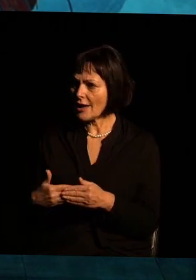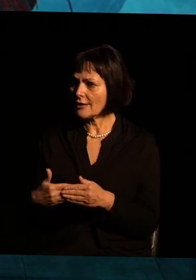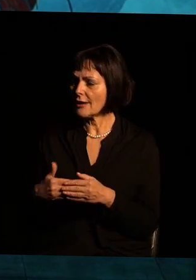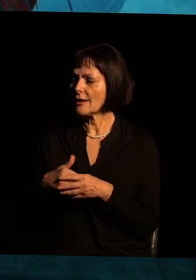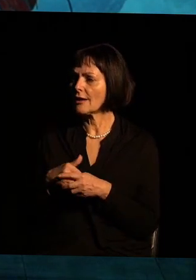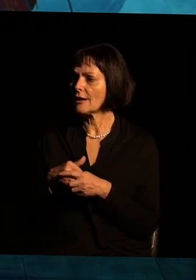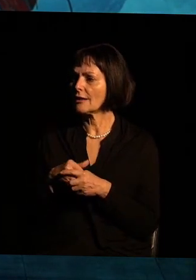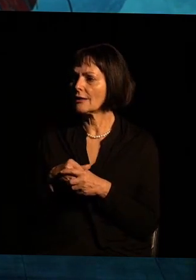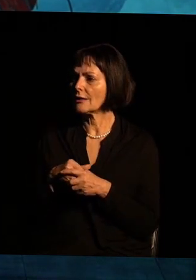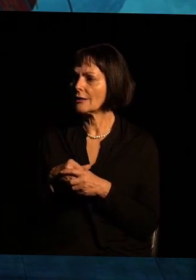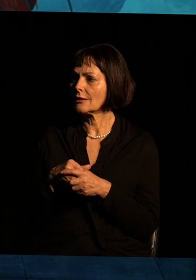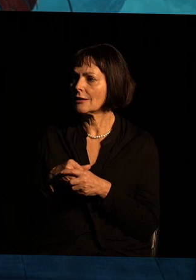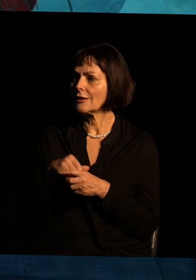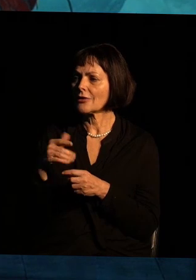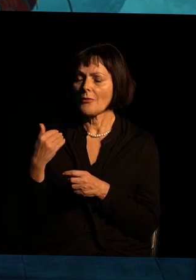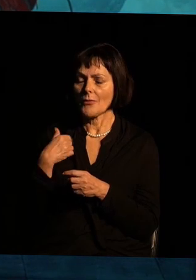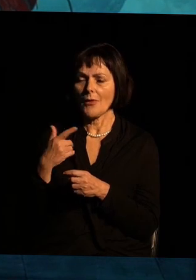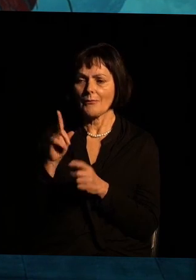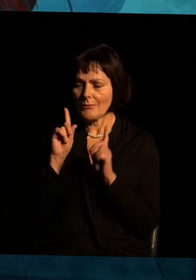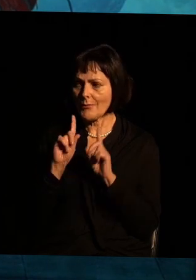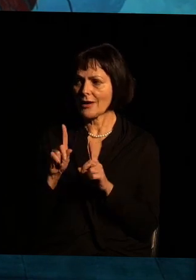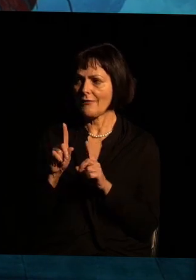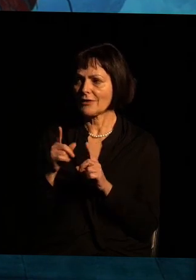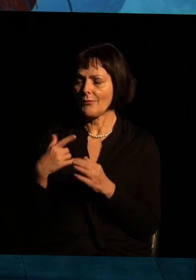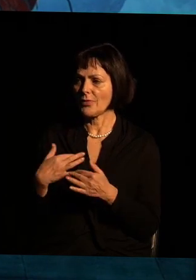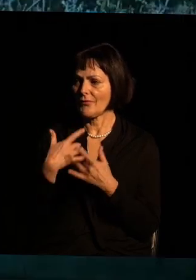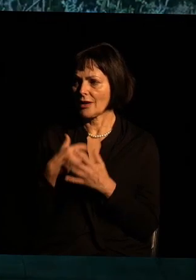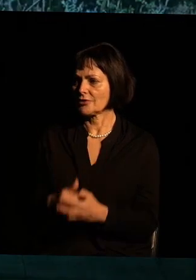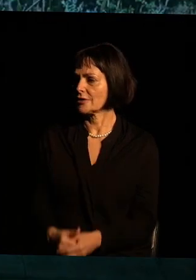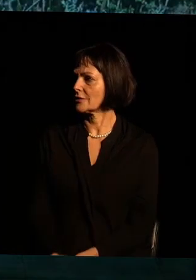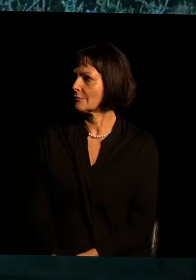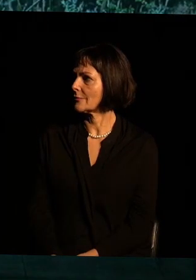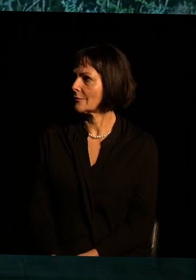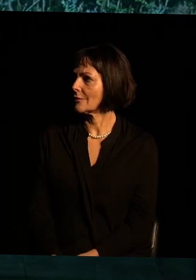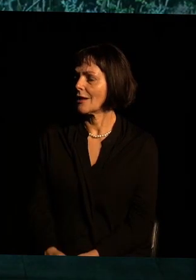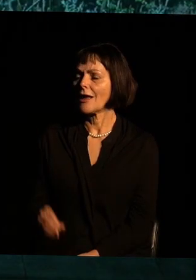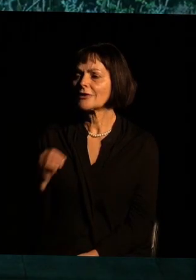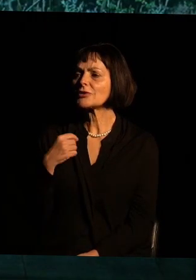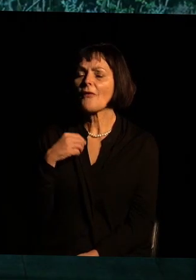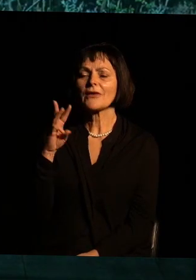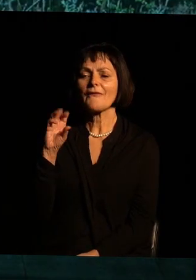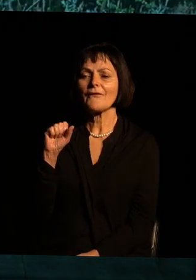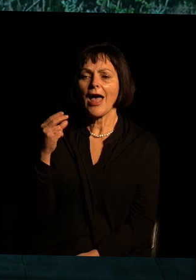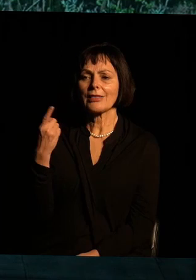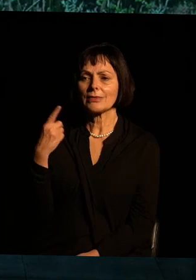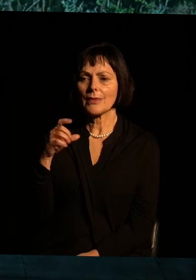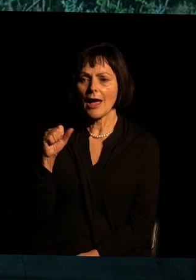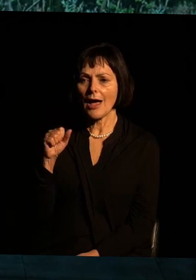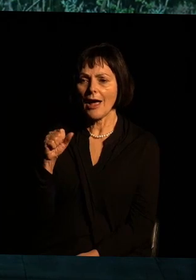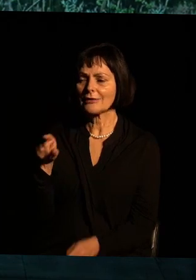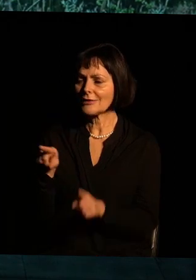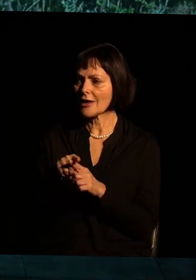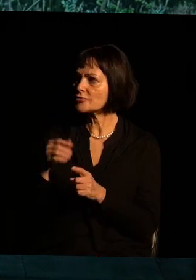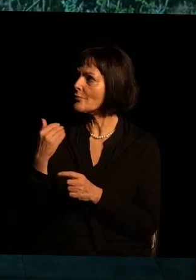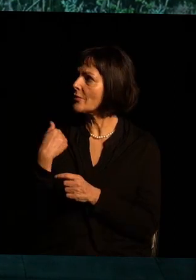Annapurny, no to byłem rzeczywiście pod wrażeniem. No musimy dwa słowa powiedzieć o Wandzie, bo Wanda, właśnie wspomniałeś Wandę, że Wanda też wtedy